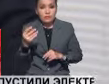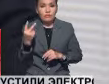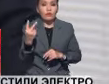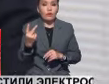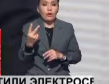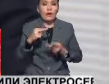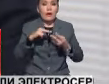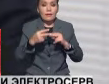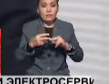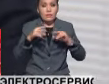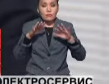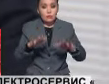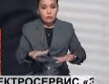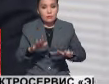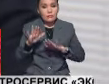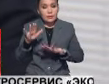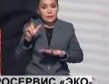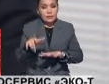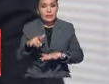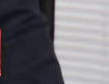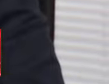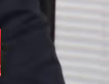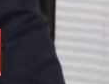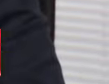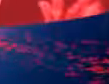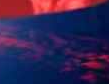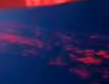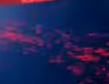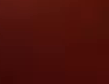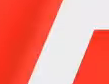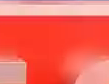пунктов, представителей, да, и со стороны аэропорта.